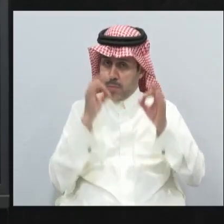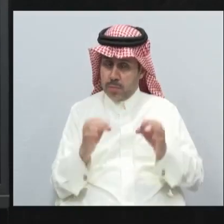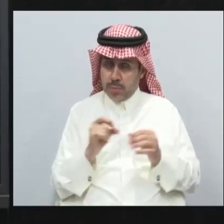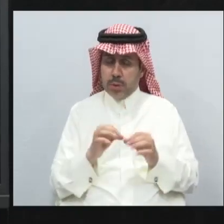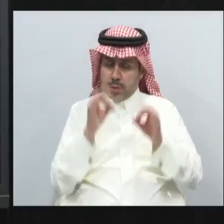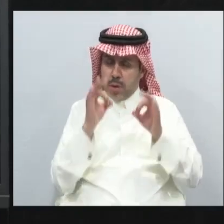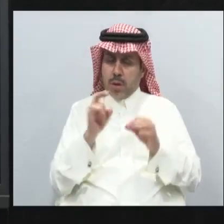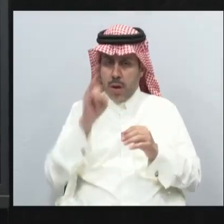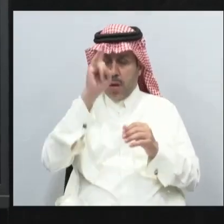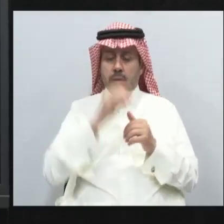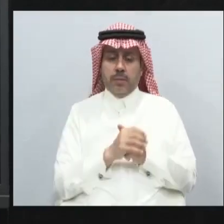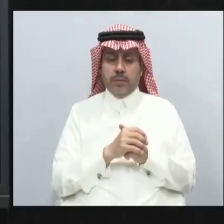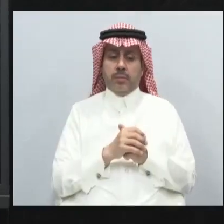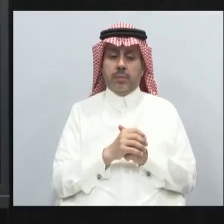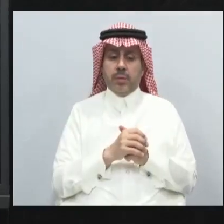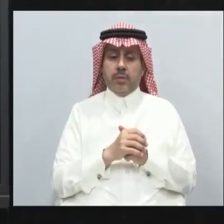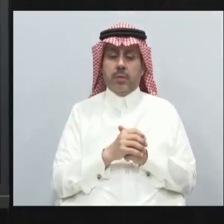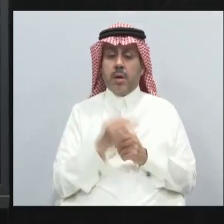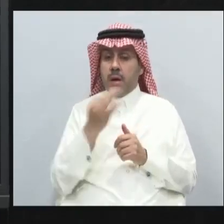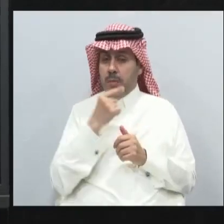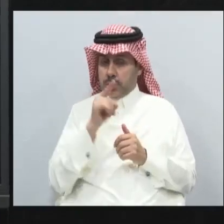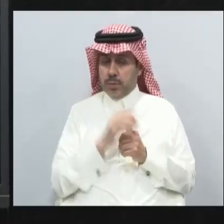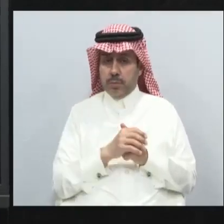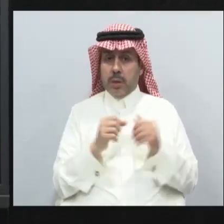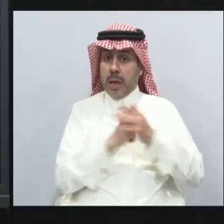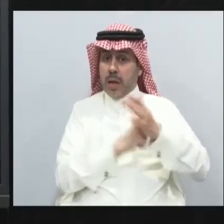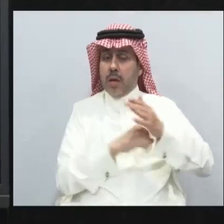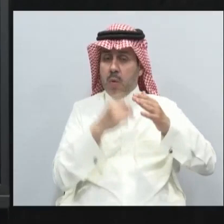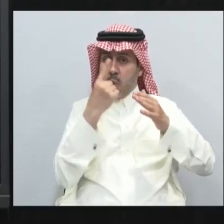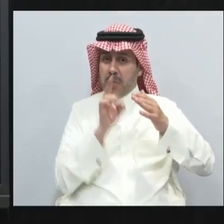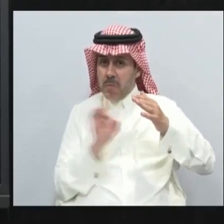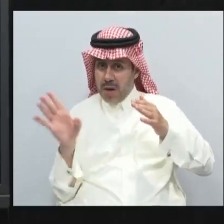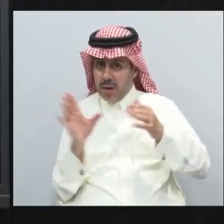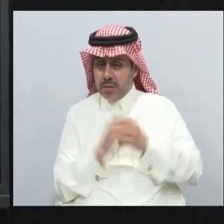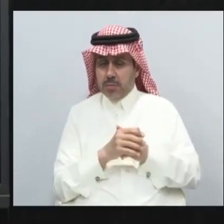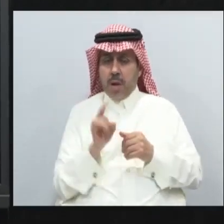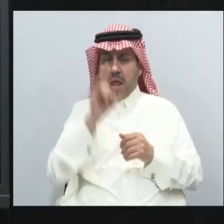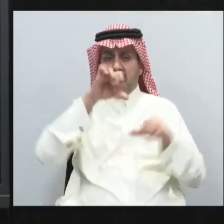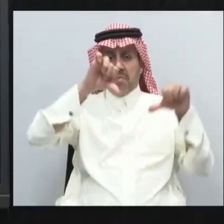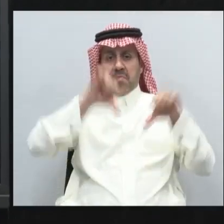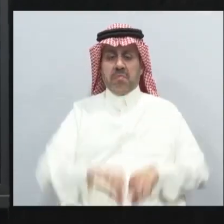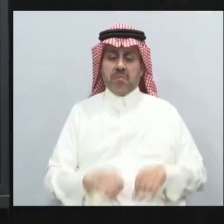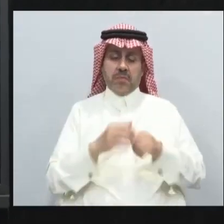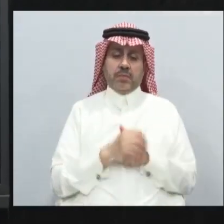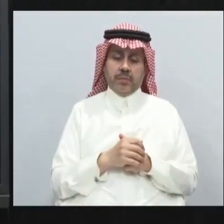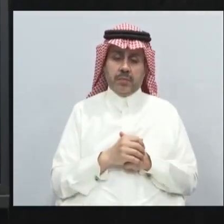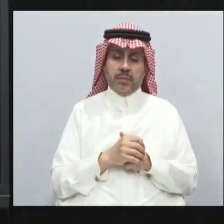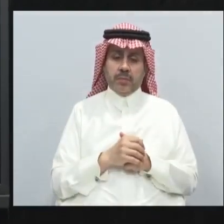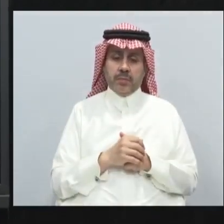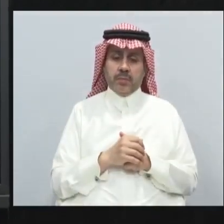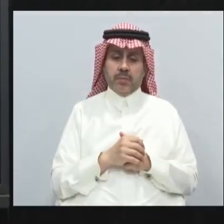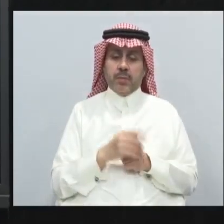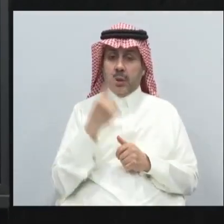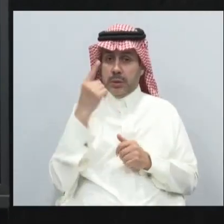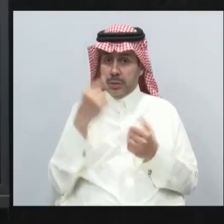استقرت لا اله الا الله وكانت الكلمه صحيحه واذا ذهب ركن من هذه اركان فليست كلمه لا اله الا الله لان